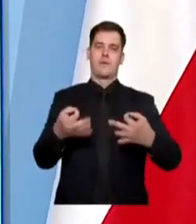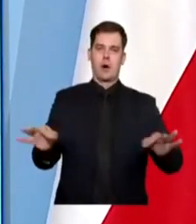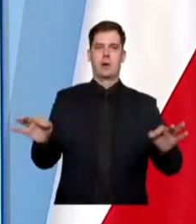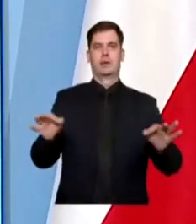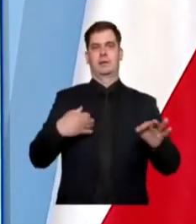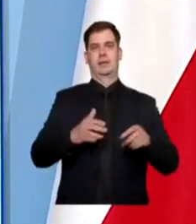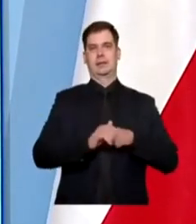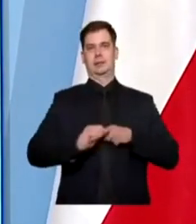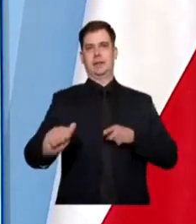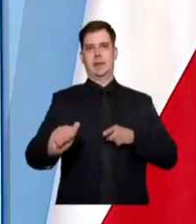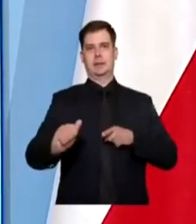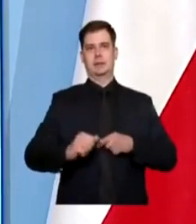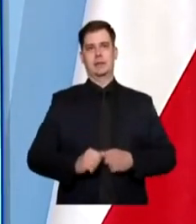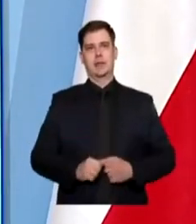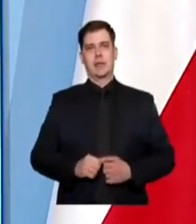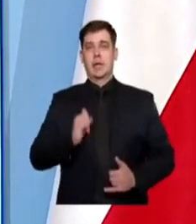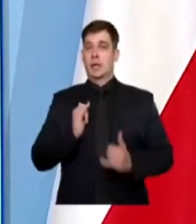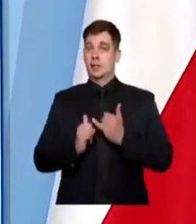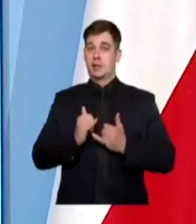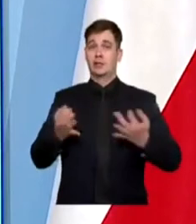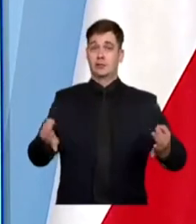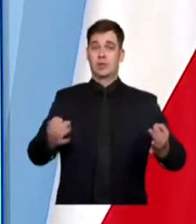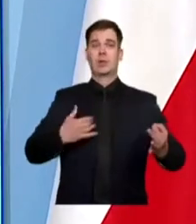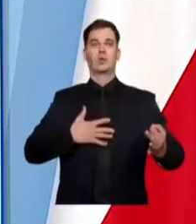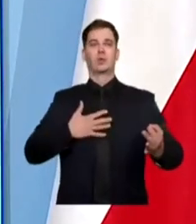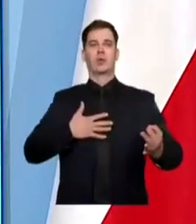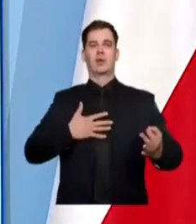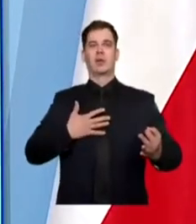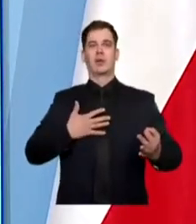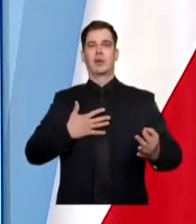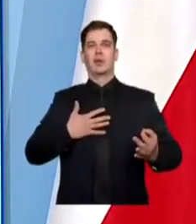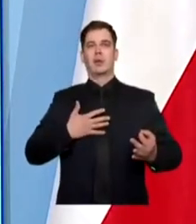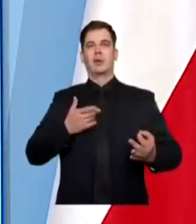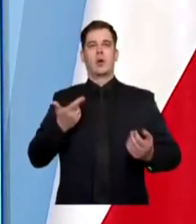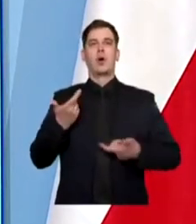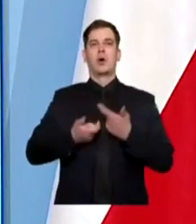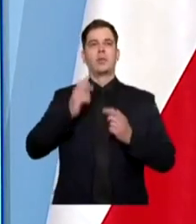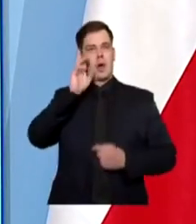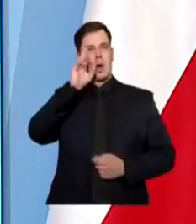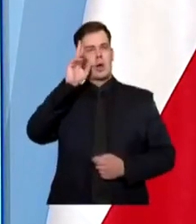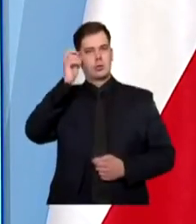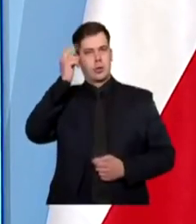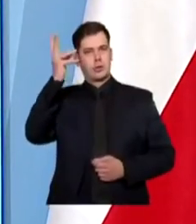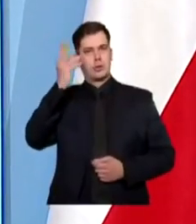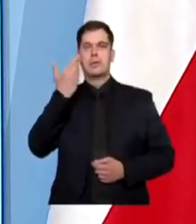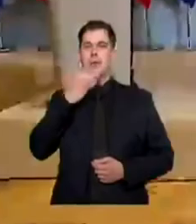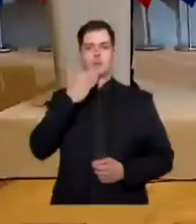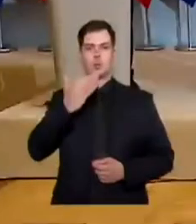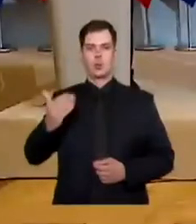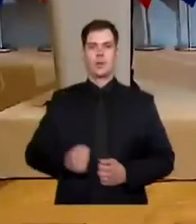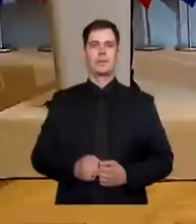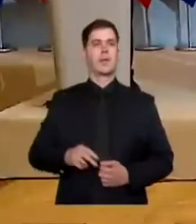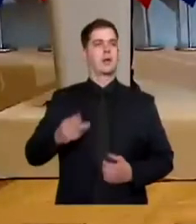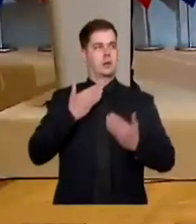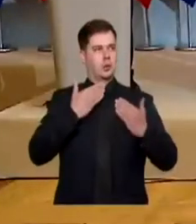które chcielibyśmy wprowadzić, jeśli dziś będziemy się zachowywali odpowiedzialnie i rozsądnie. Bardzo dziękuję. Dziękuję bardzo,